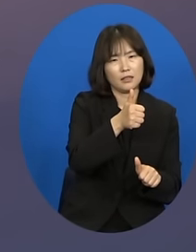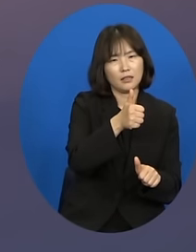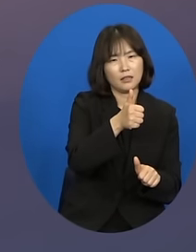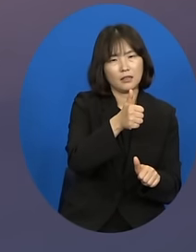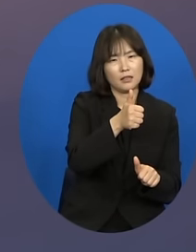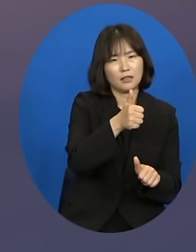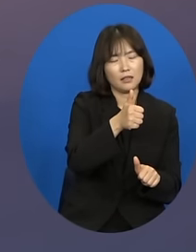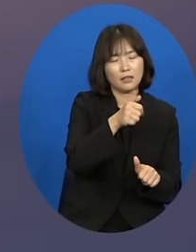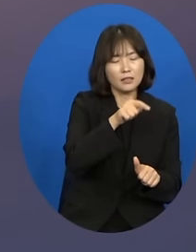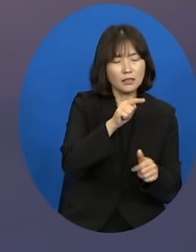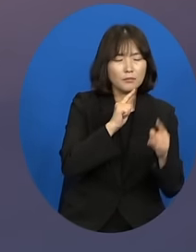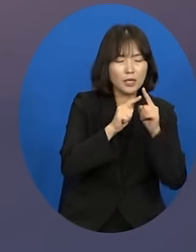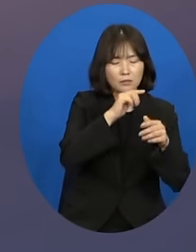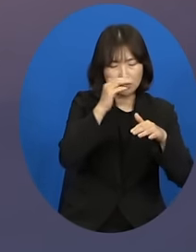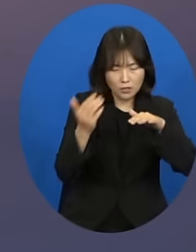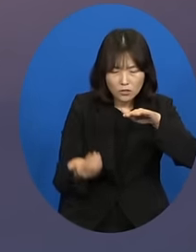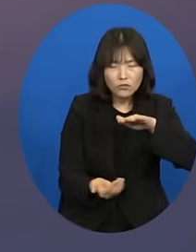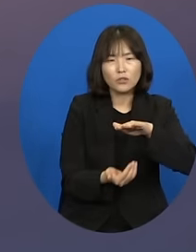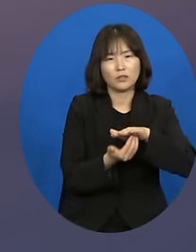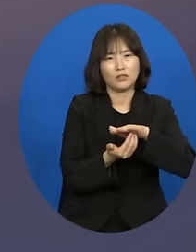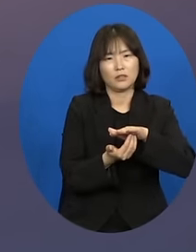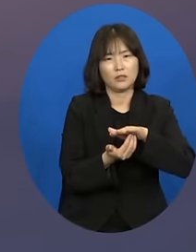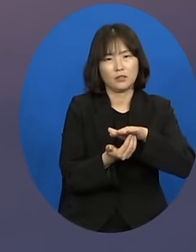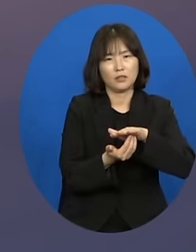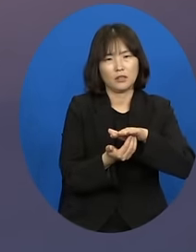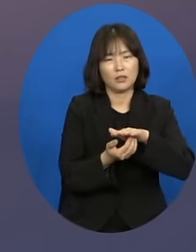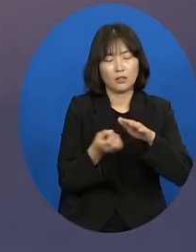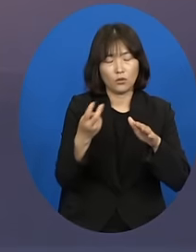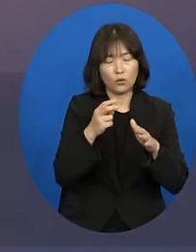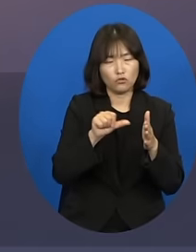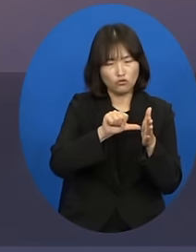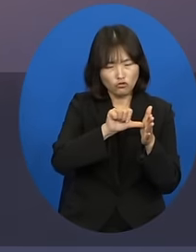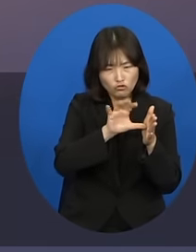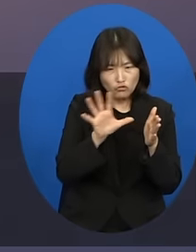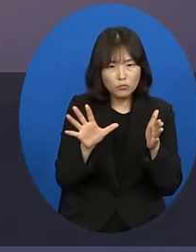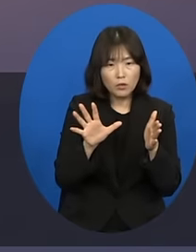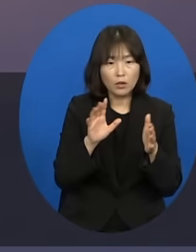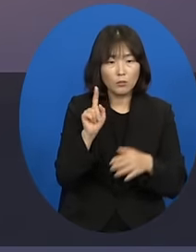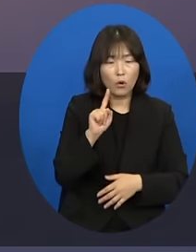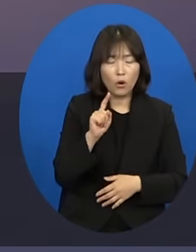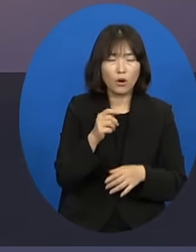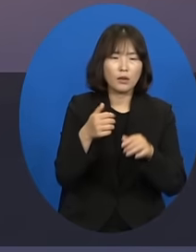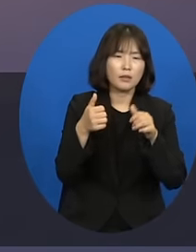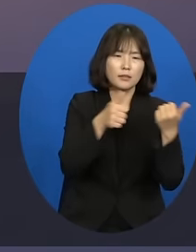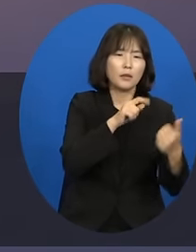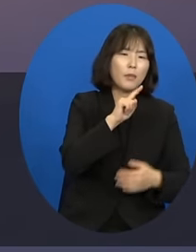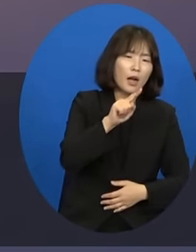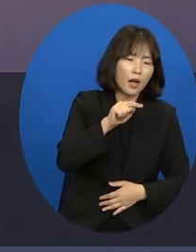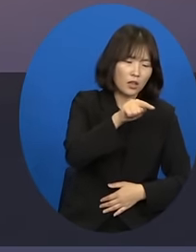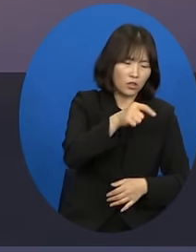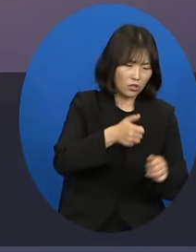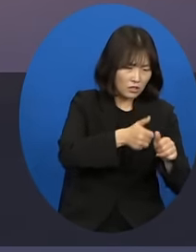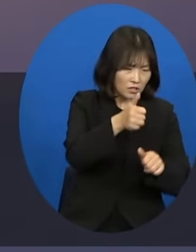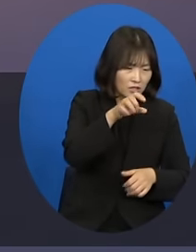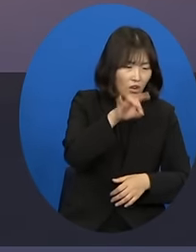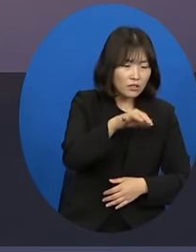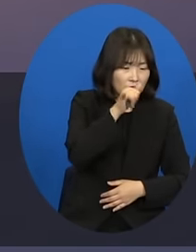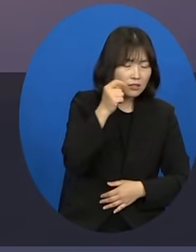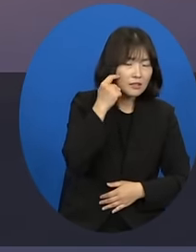기록된 말씀이 이루어질 것이다. 그리고 그 유명한 구절 사망아 너의 승리가 어디 있느냐